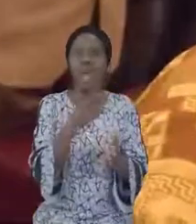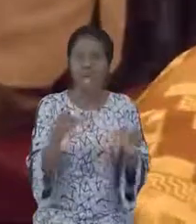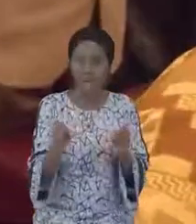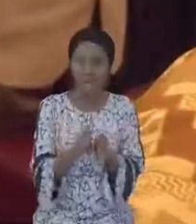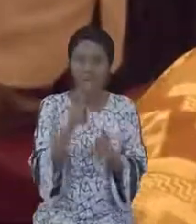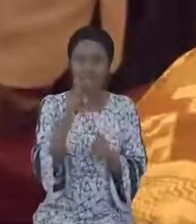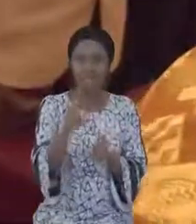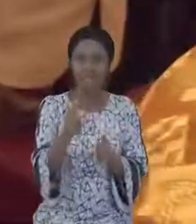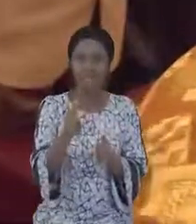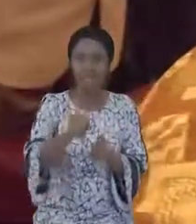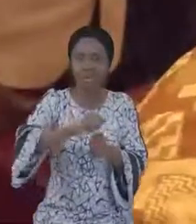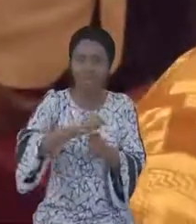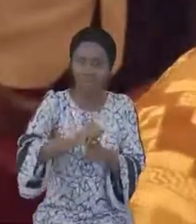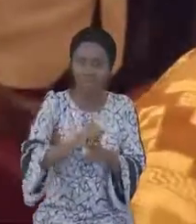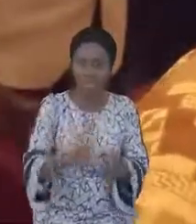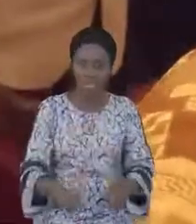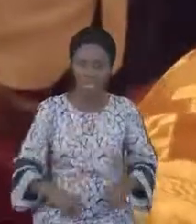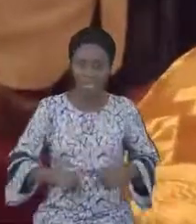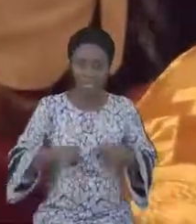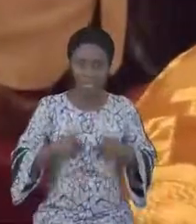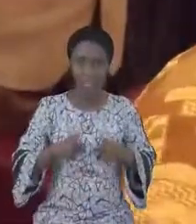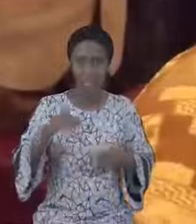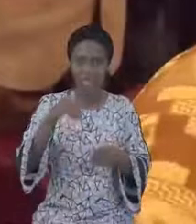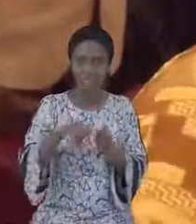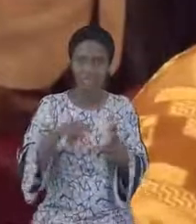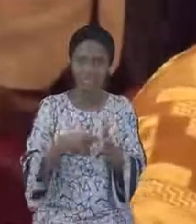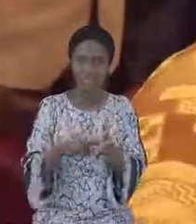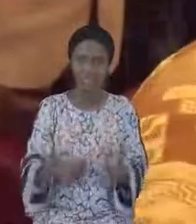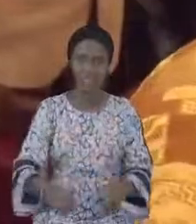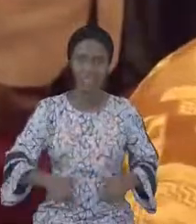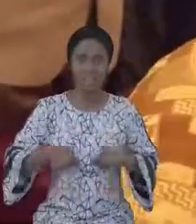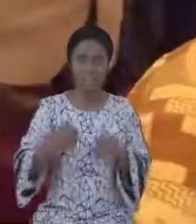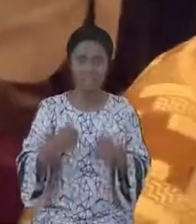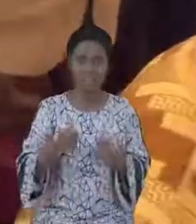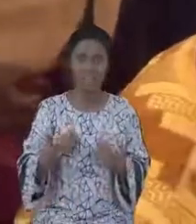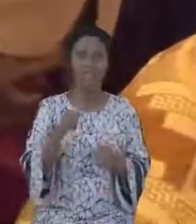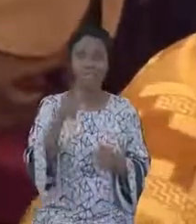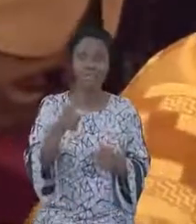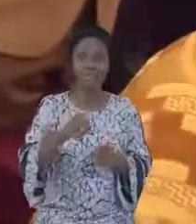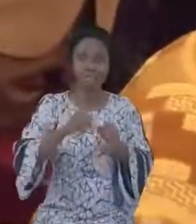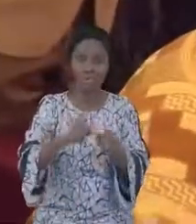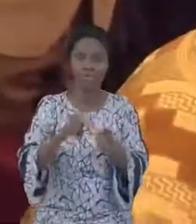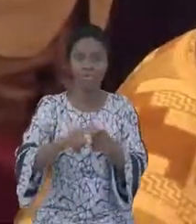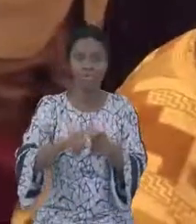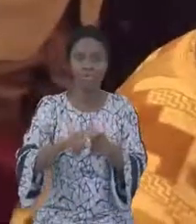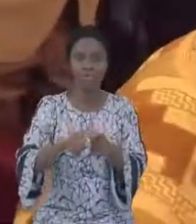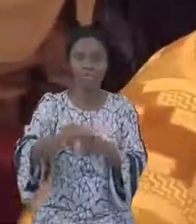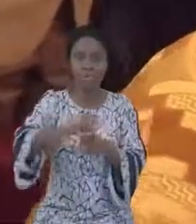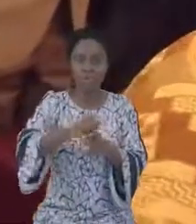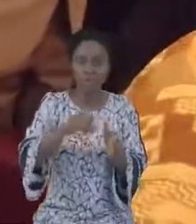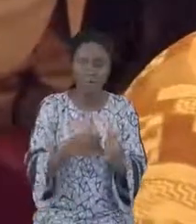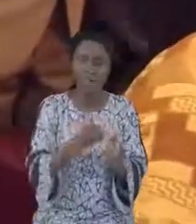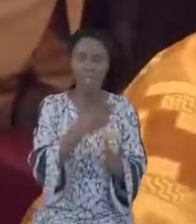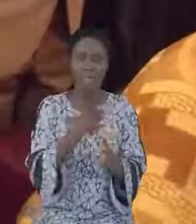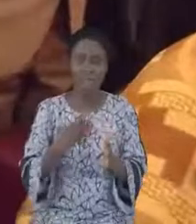activer cette nature divine. Et que la bonté de Dieu coule au travers de toi